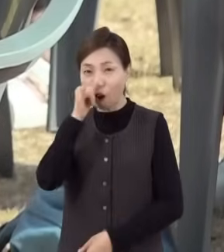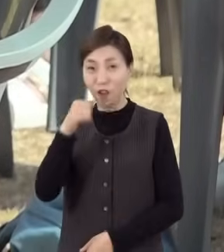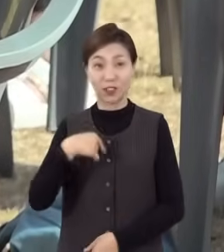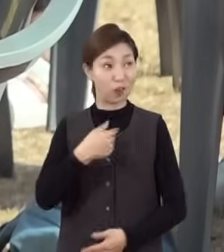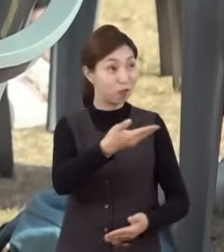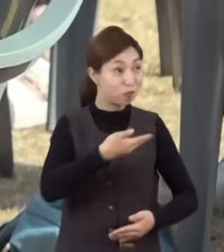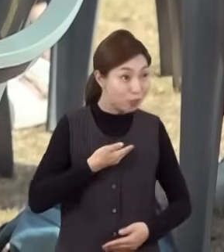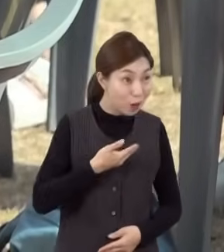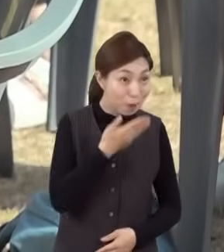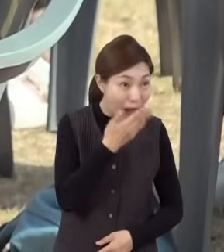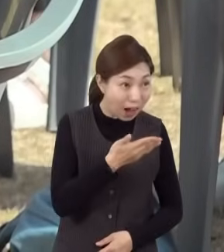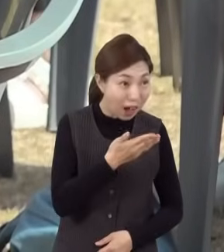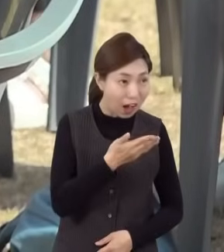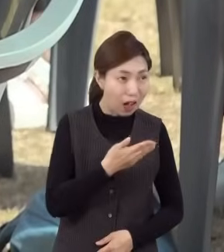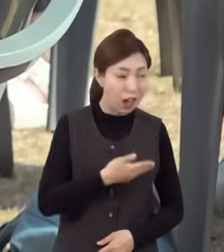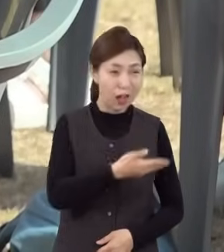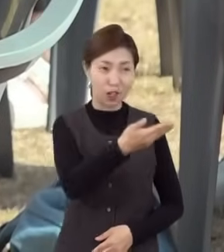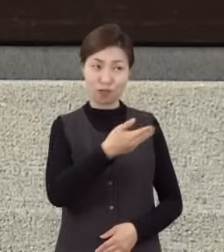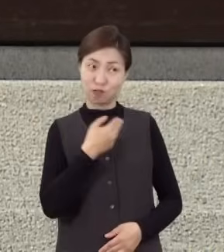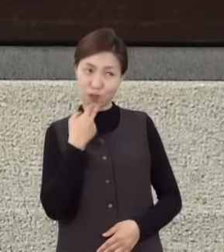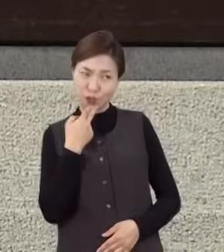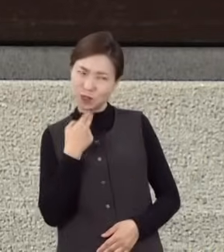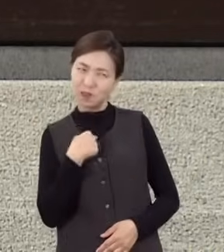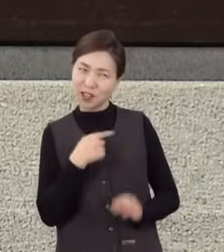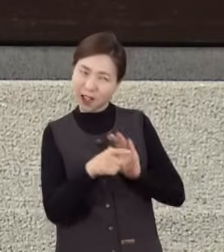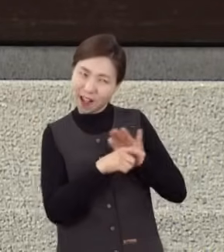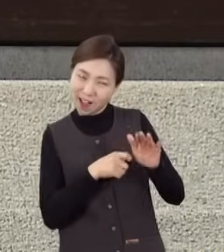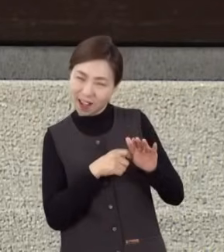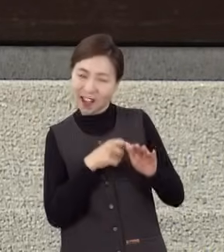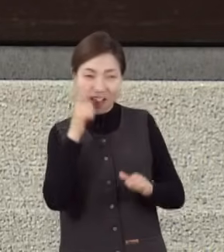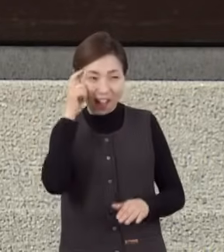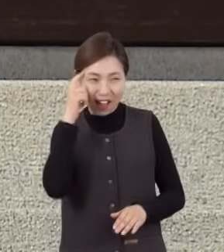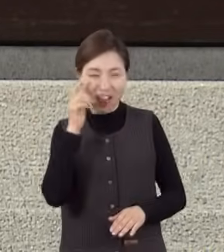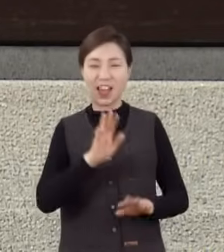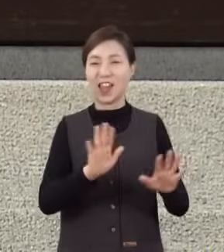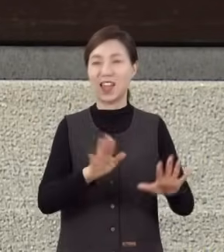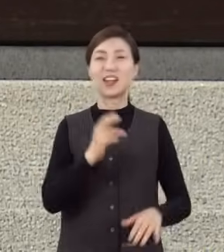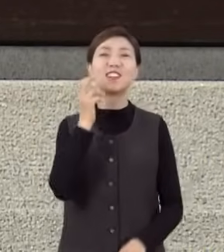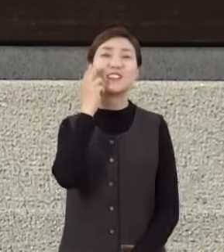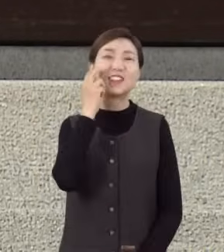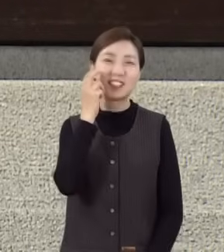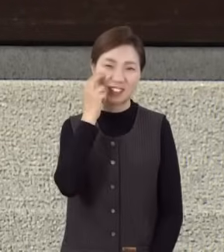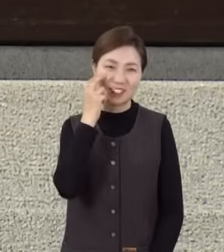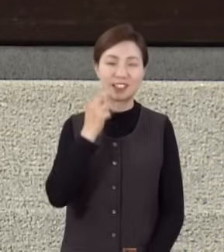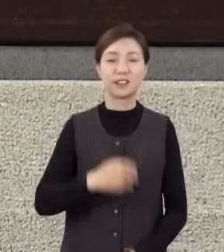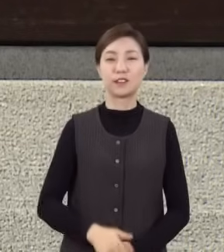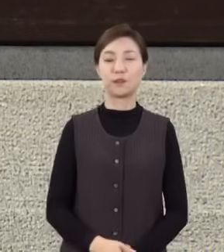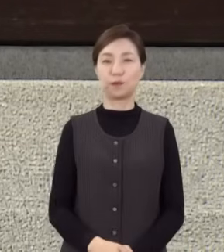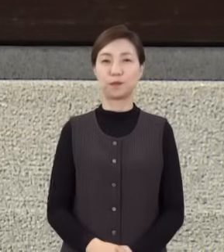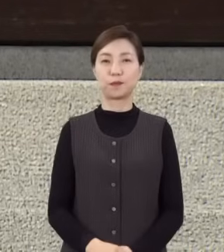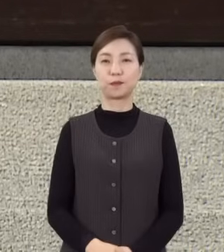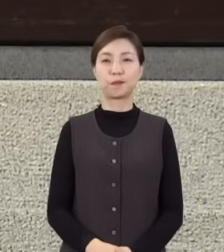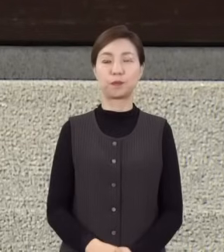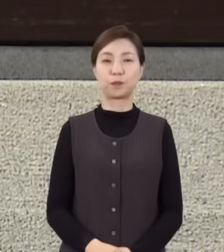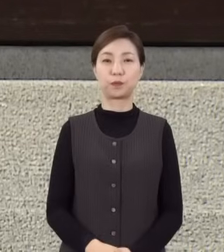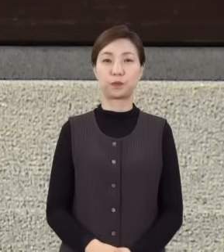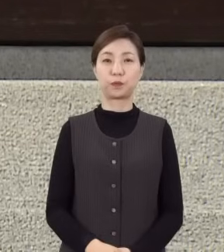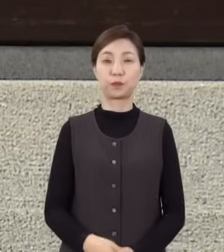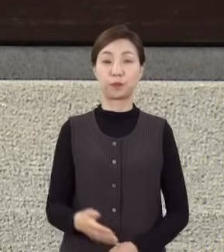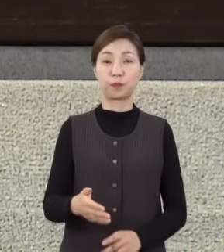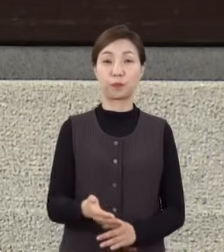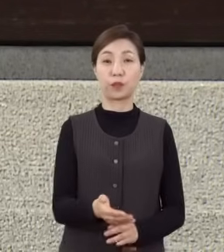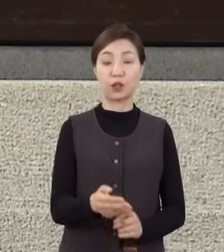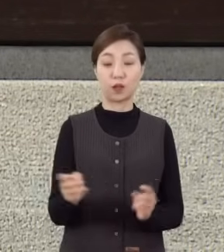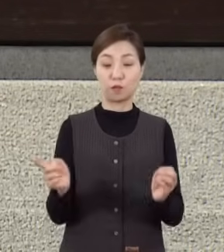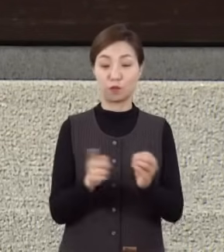막 주는구나. 저도 주는 건가요? 예, 안 주면 막 들고 튀어야지. 자, 이제 웃자간 얘기고요.